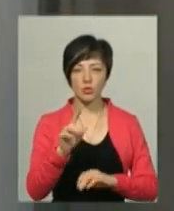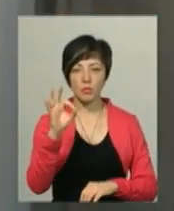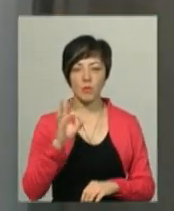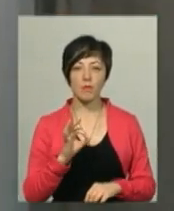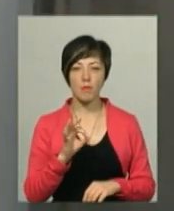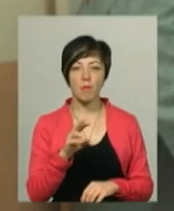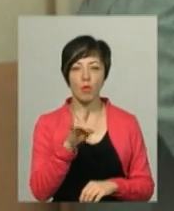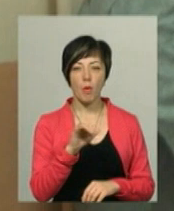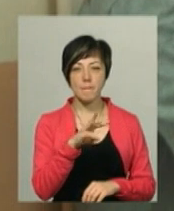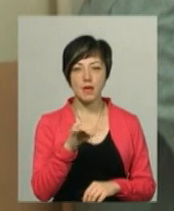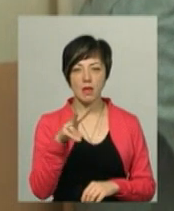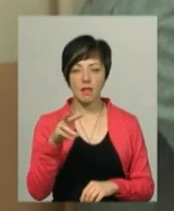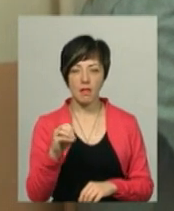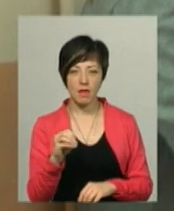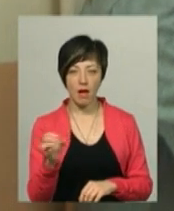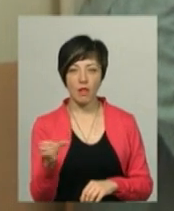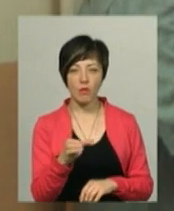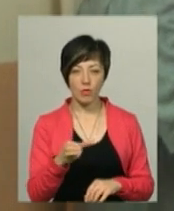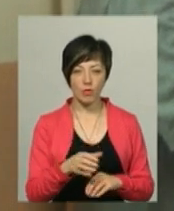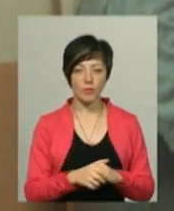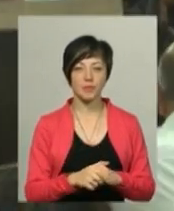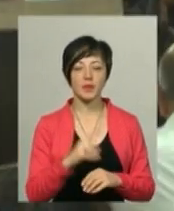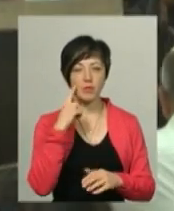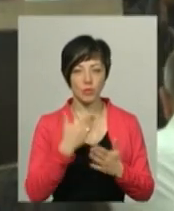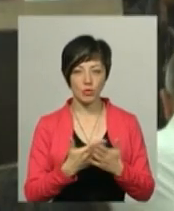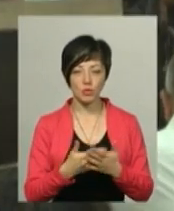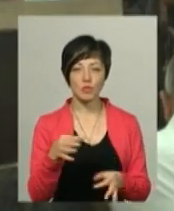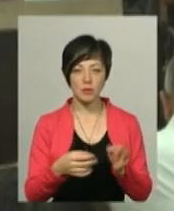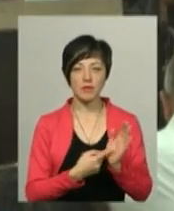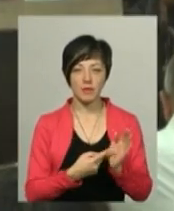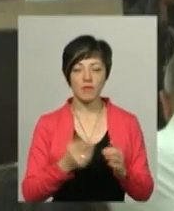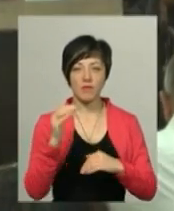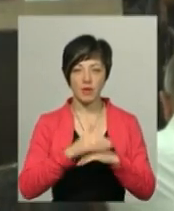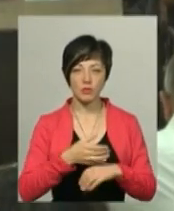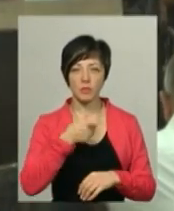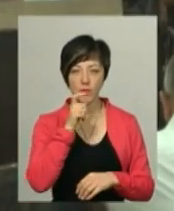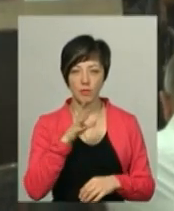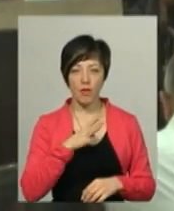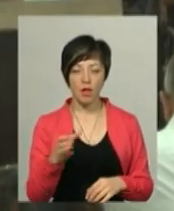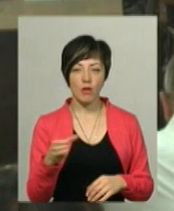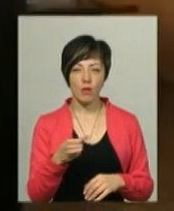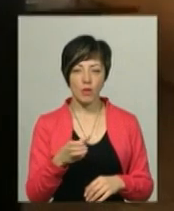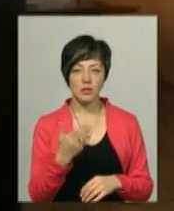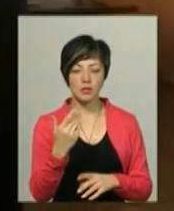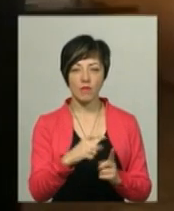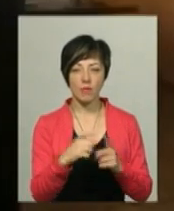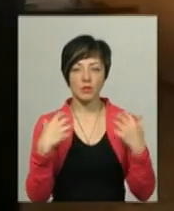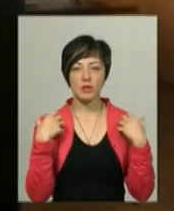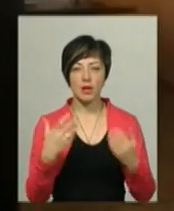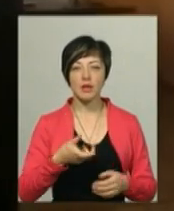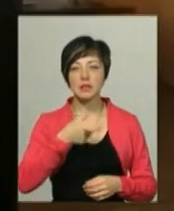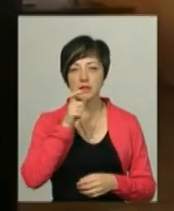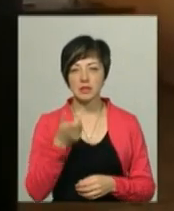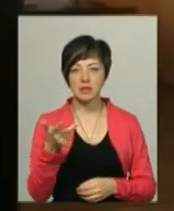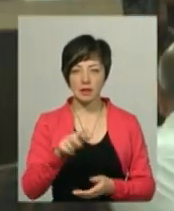проміли алкоголю при допустимих 0,2. Підозрюваний у суді підтвердив, що того вечора вживав алкоголь. За словами Романа Миколаєва, випив 3